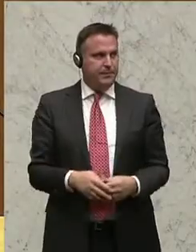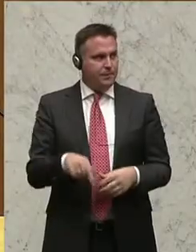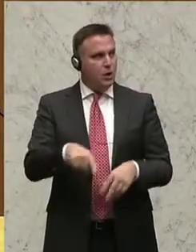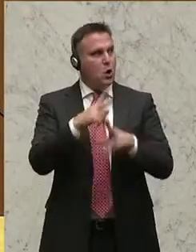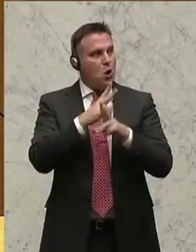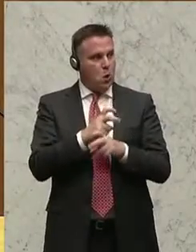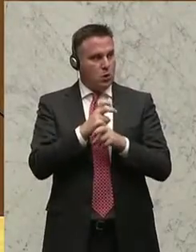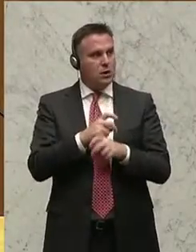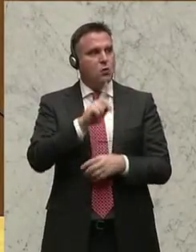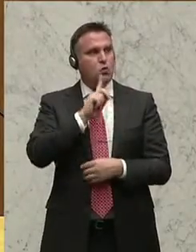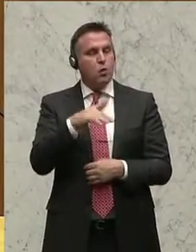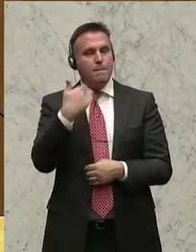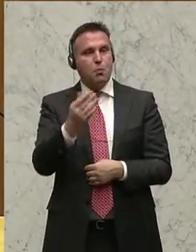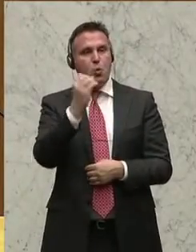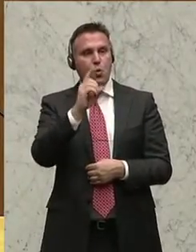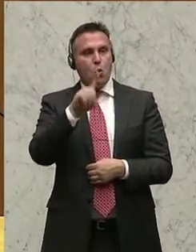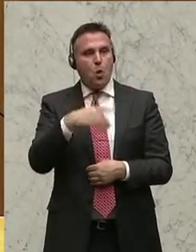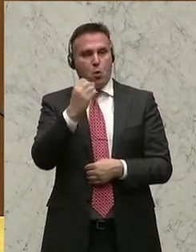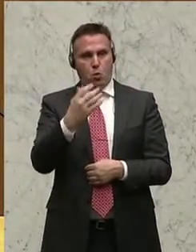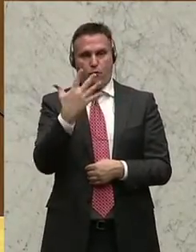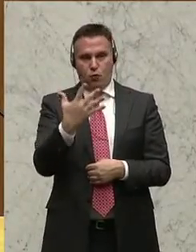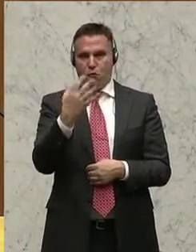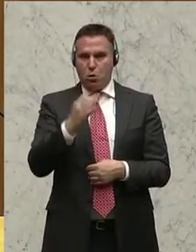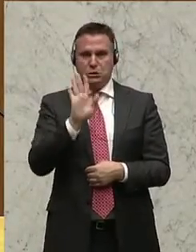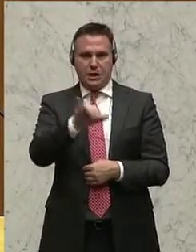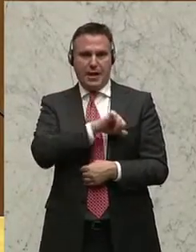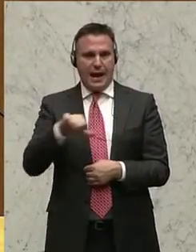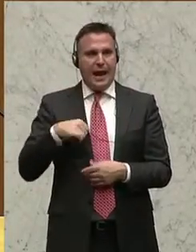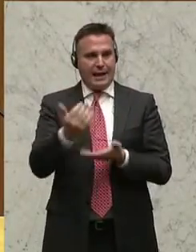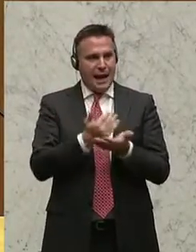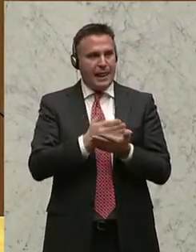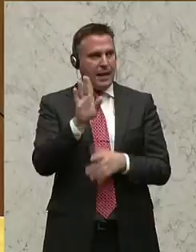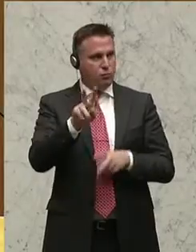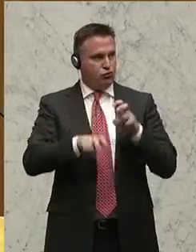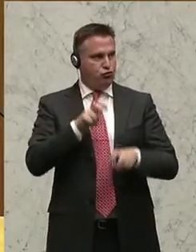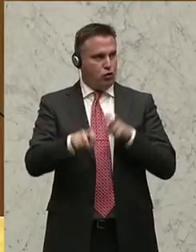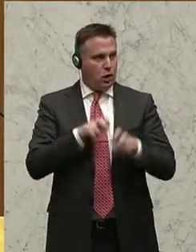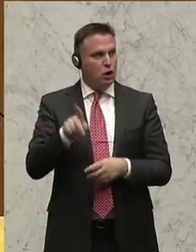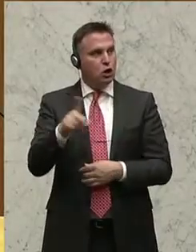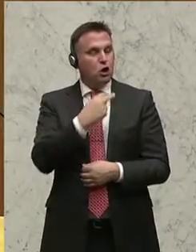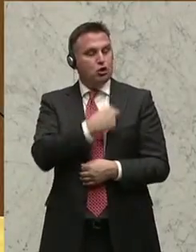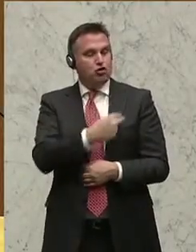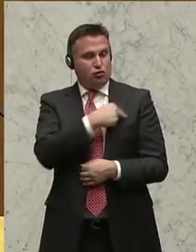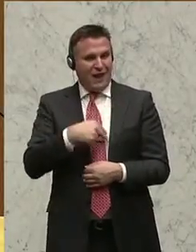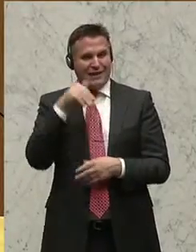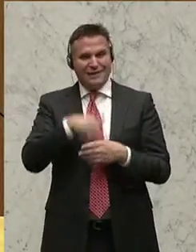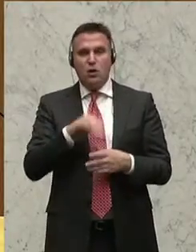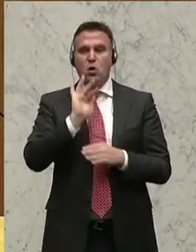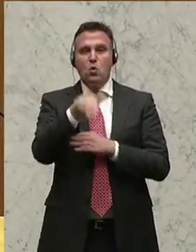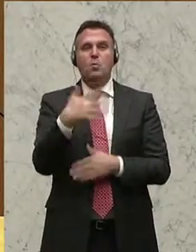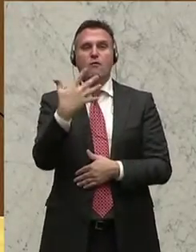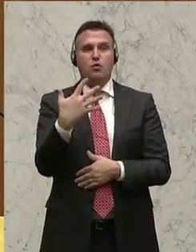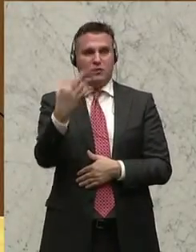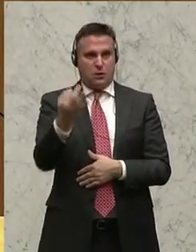bekommen die Länder nur 0,05% der eigenen Einnahmen aus eigenen Steuern. In der Schweiz ist das über